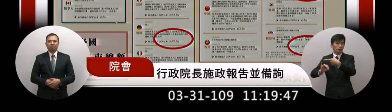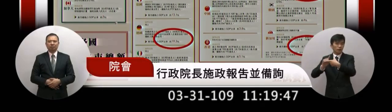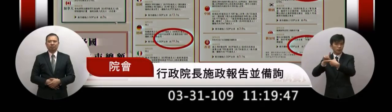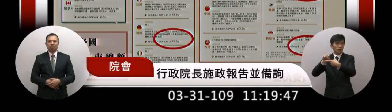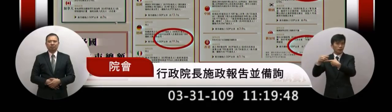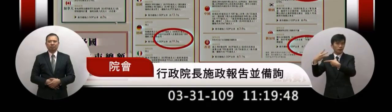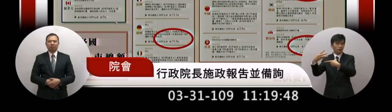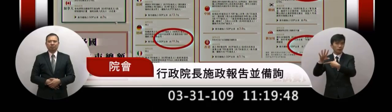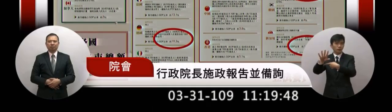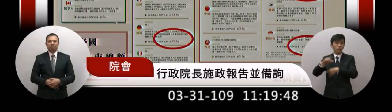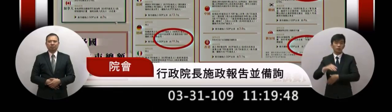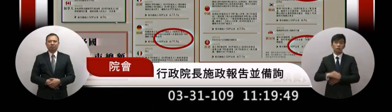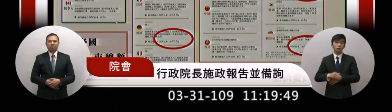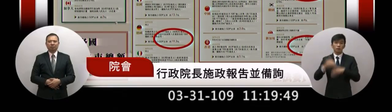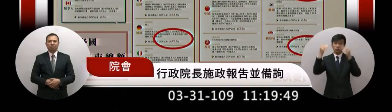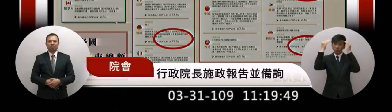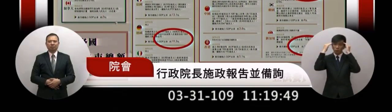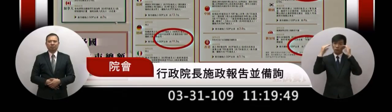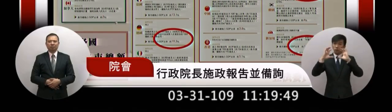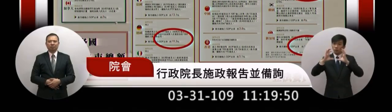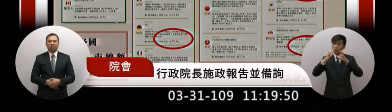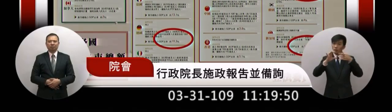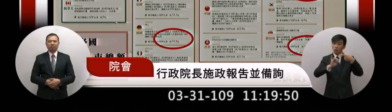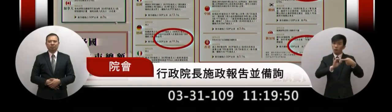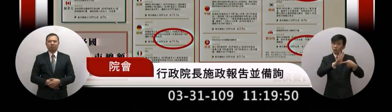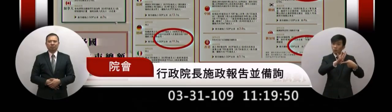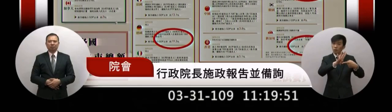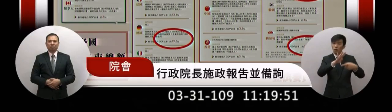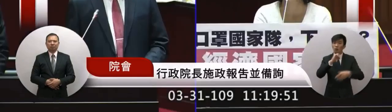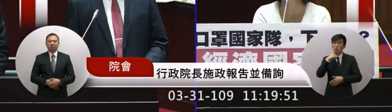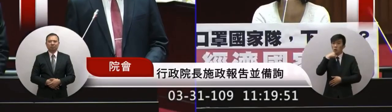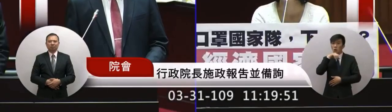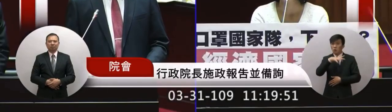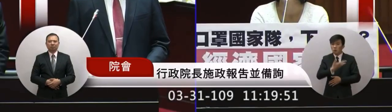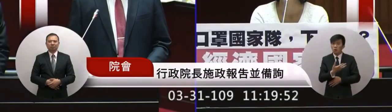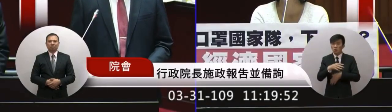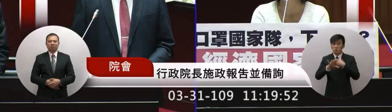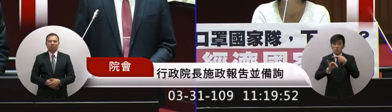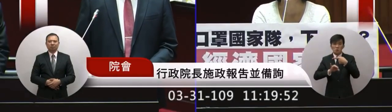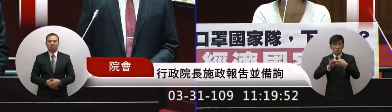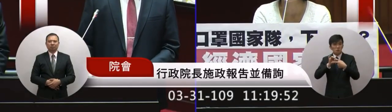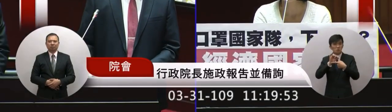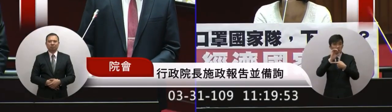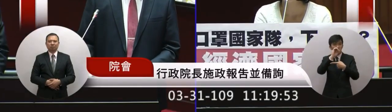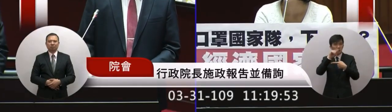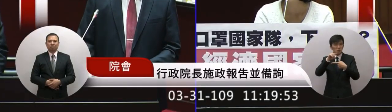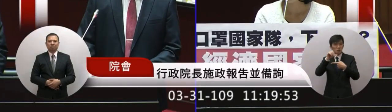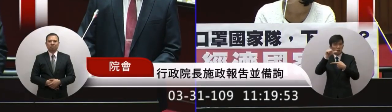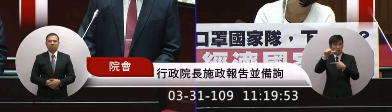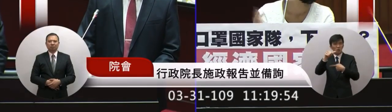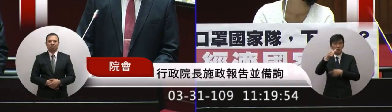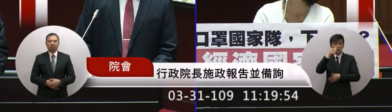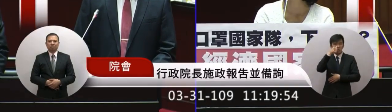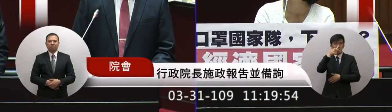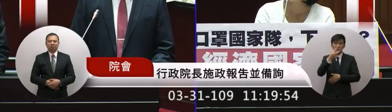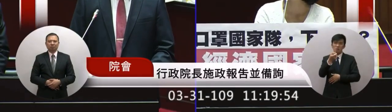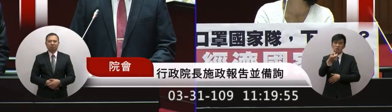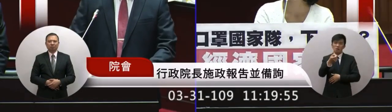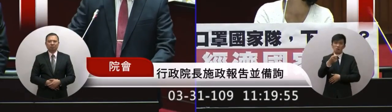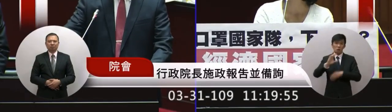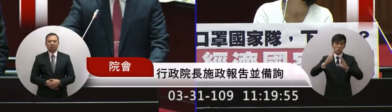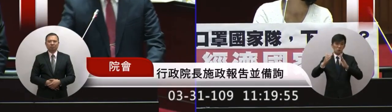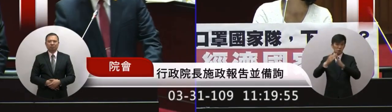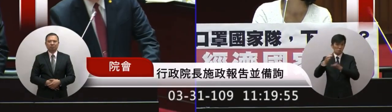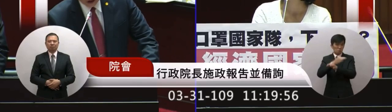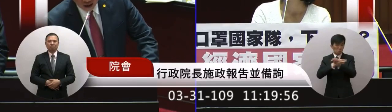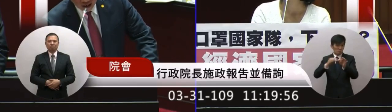1.3%，韩国有4%，但台湾只有我们 GDP 的0.5%。保定，安尼敢会伤少？啊，敢国家经济救